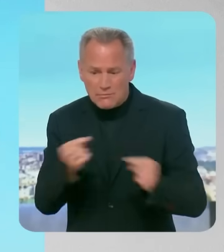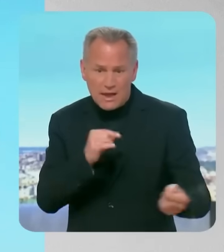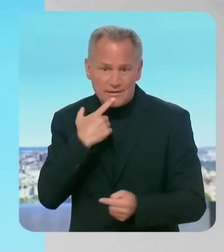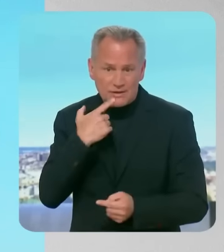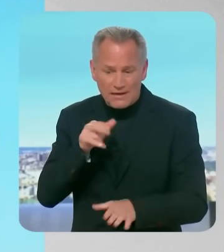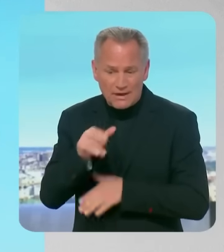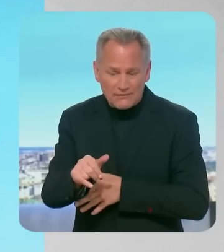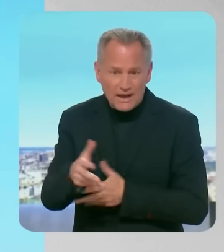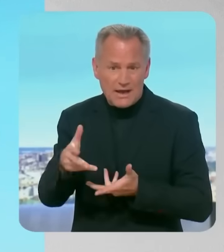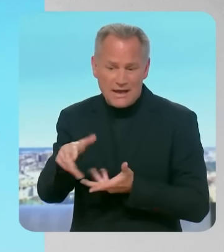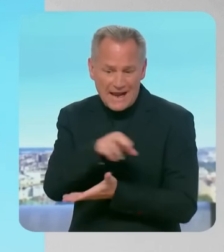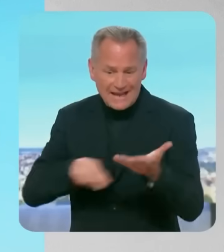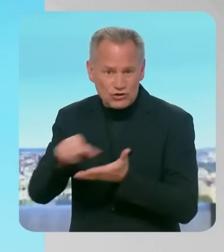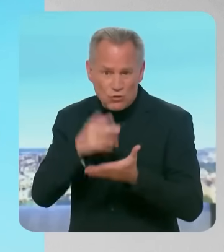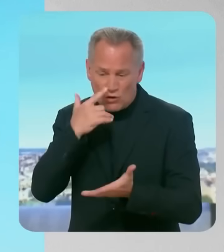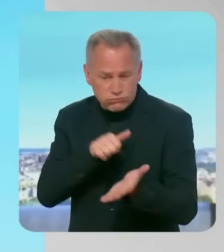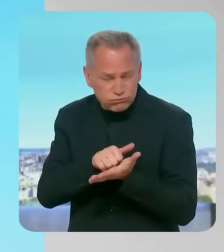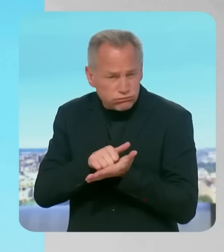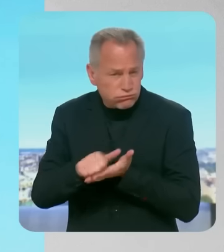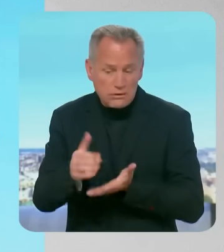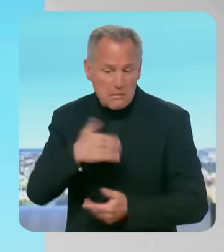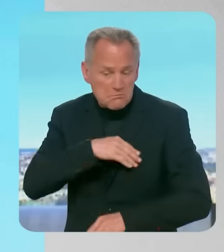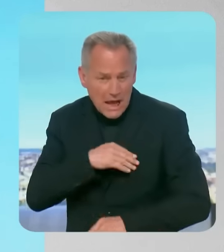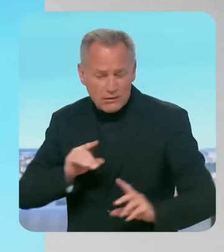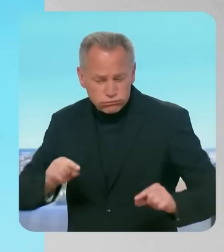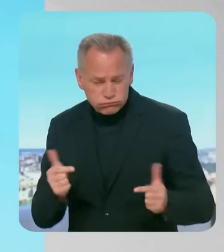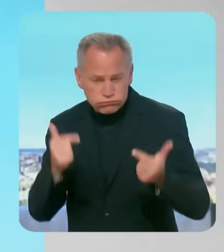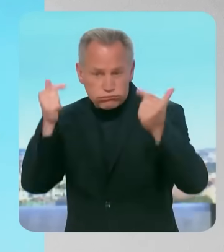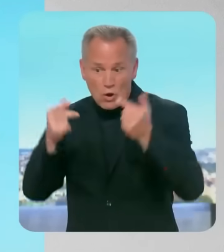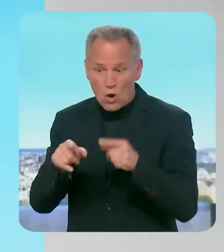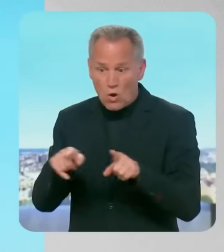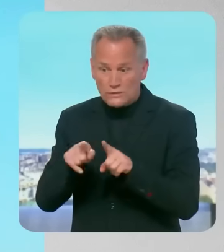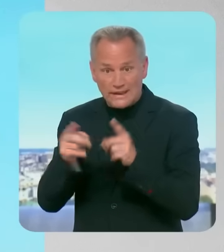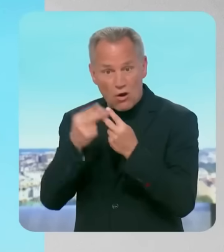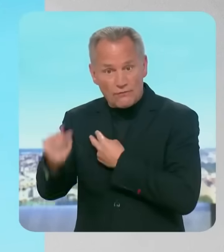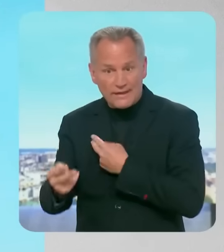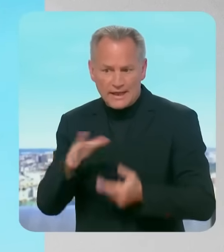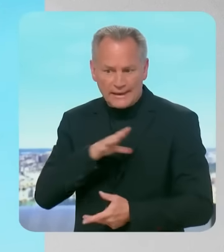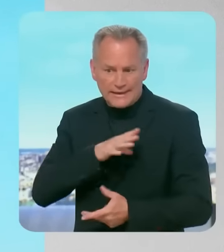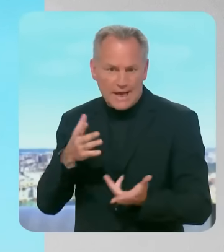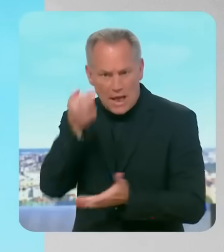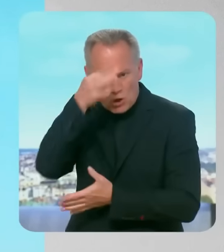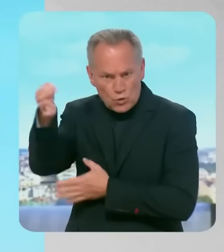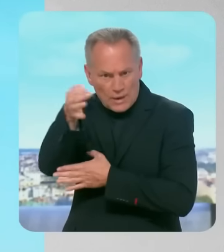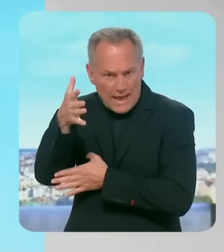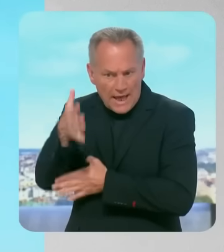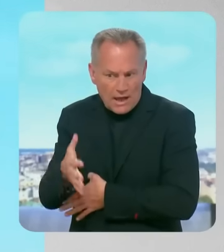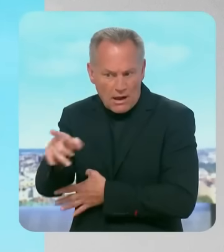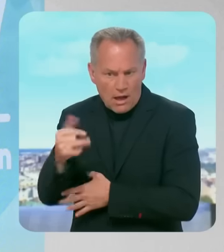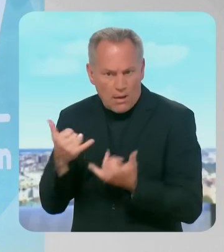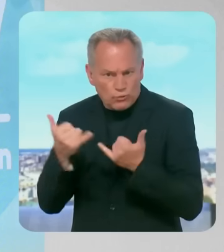aller d'escalade en escalade, y compris face à une puissance nucléaire? C'est quoi la finalité? Je